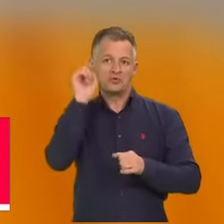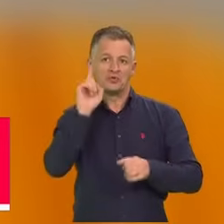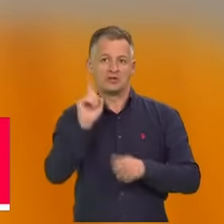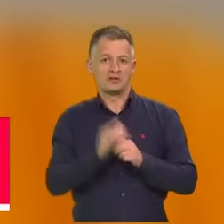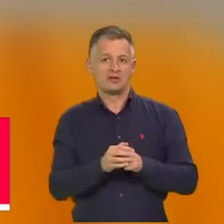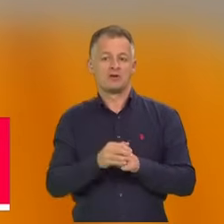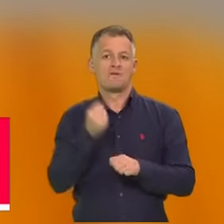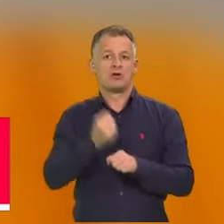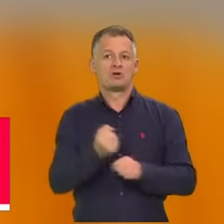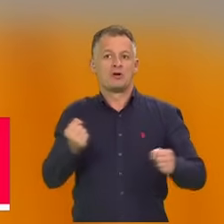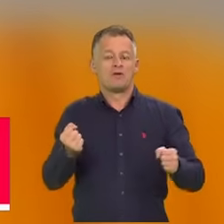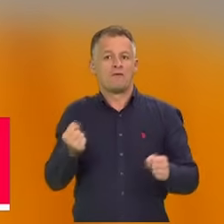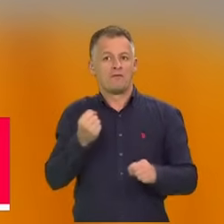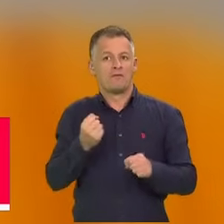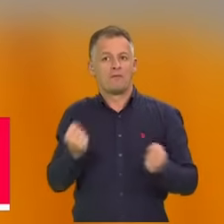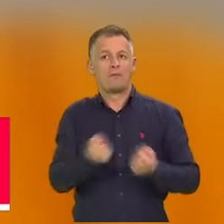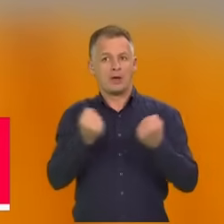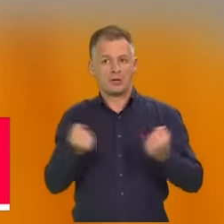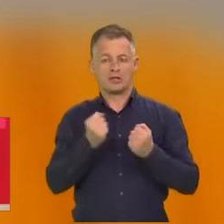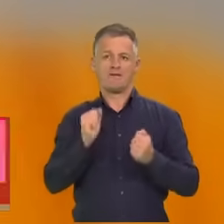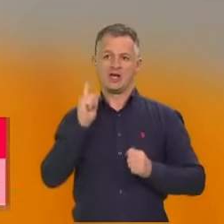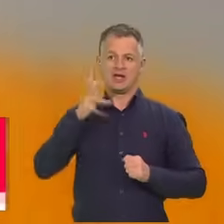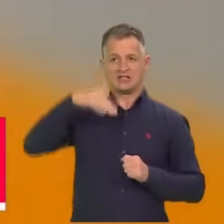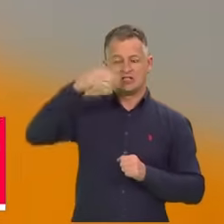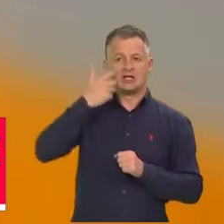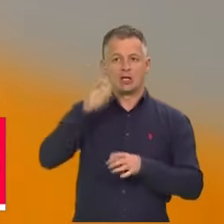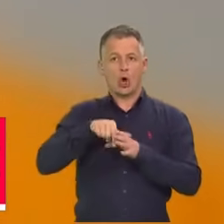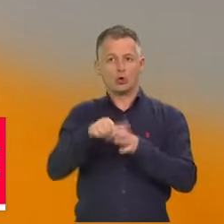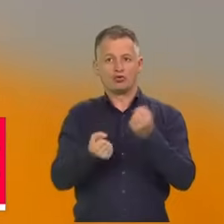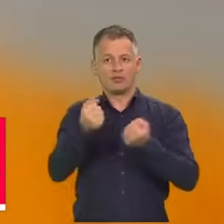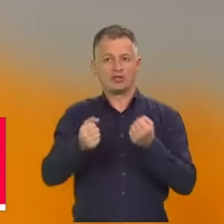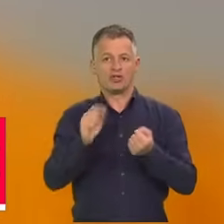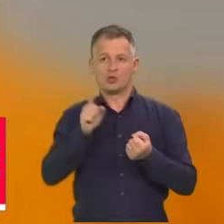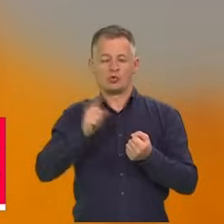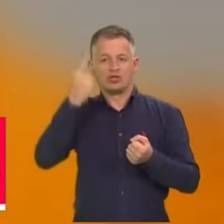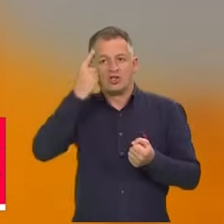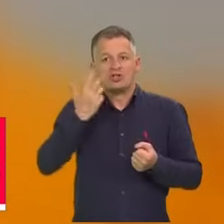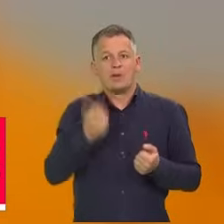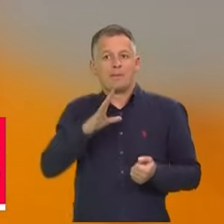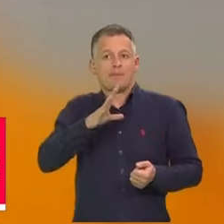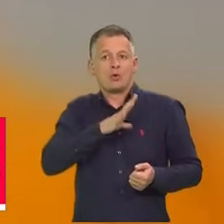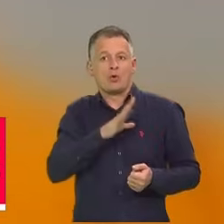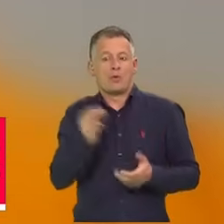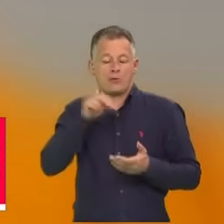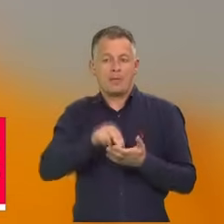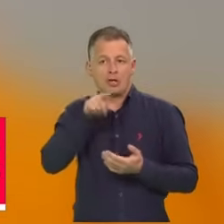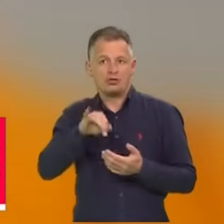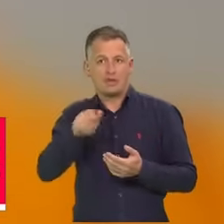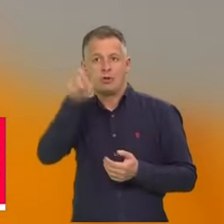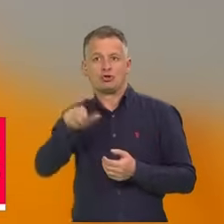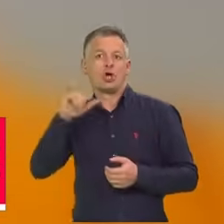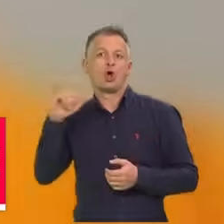o practică aproape zilnic când este la volan, dar nu-și dă seama de riscurile la care se expune pe el sau și pasagerii pe care